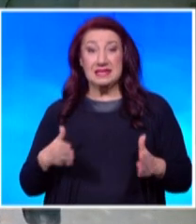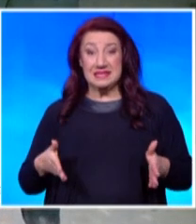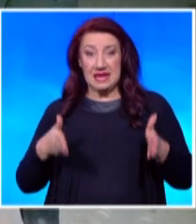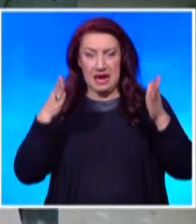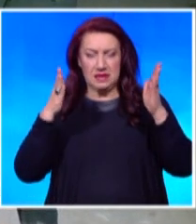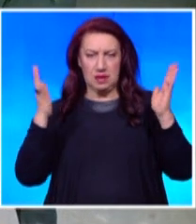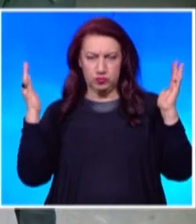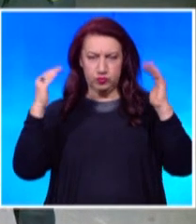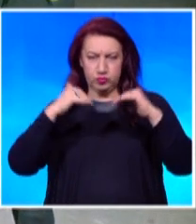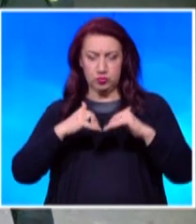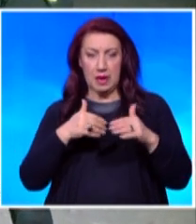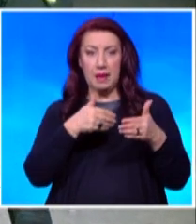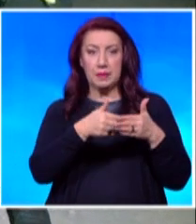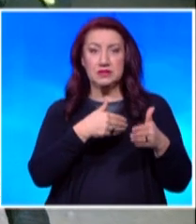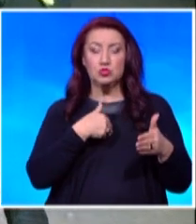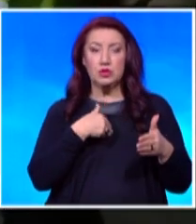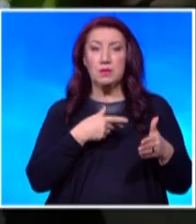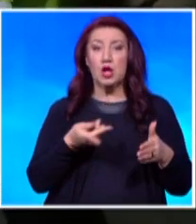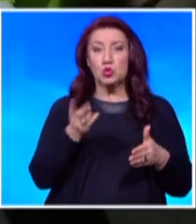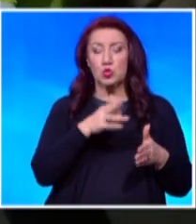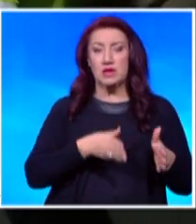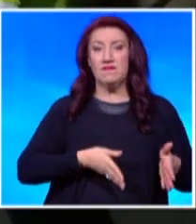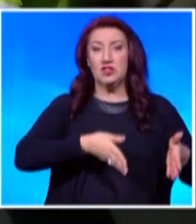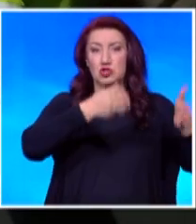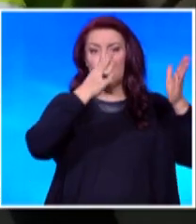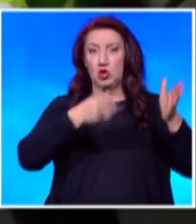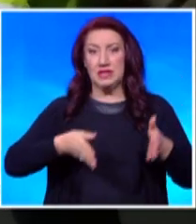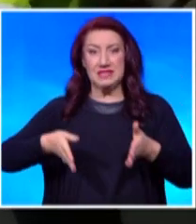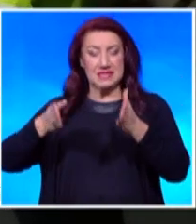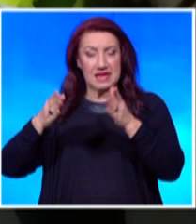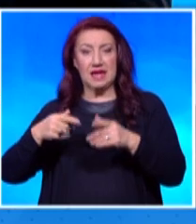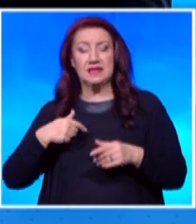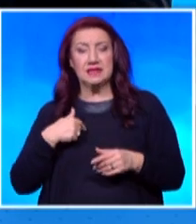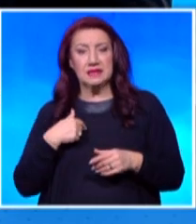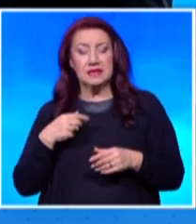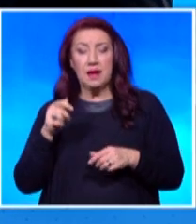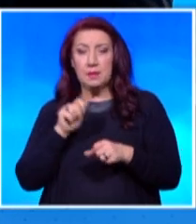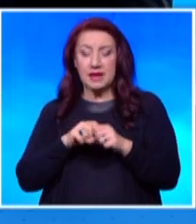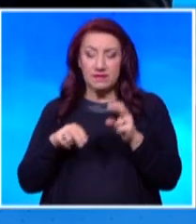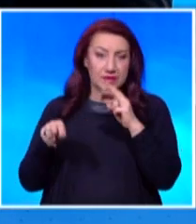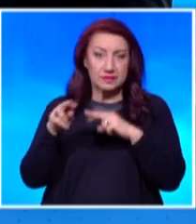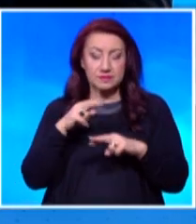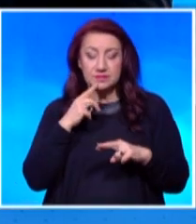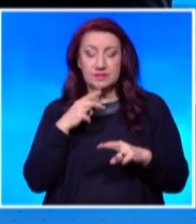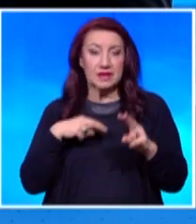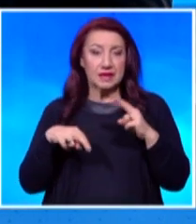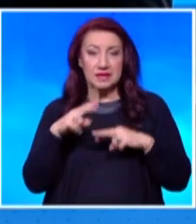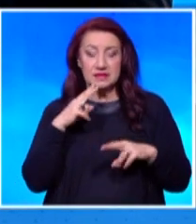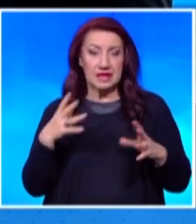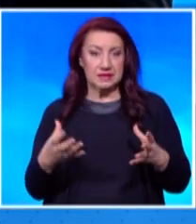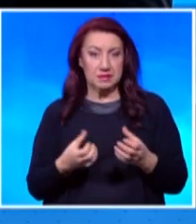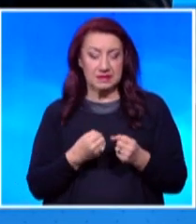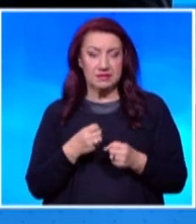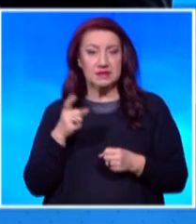Нашите служители правят тъй нареченото разузнаване, заедно с алпинистите в търсене и спасяване. Те ще имат